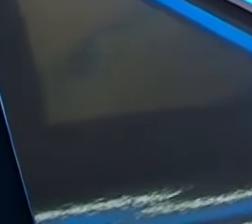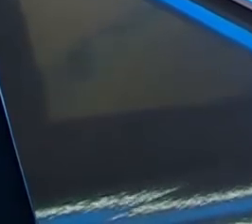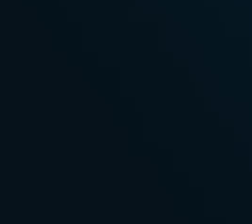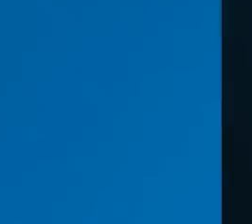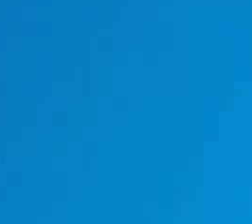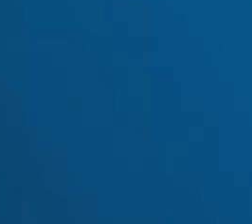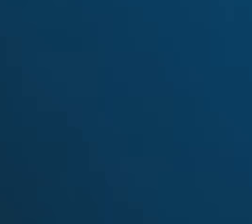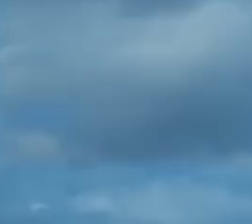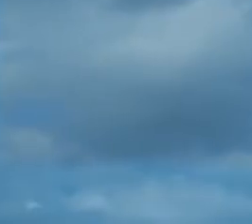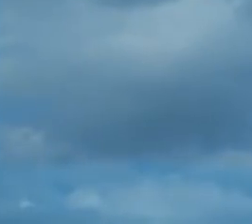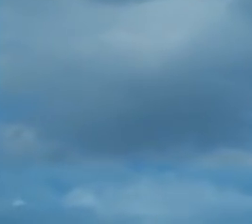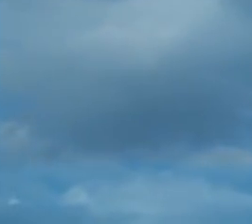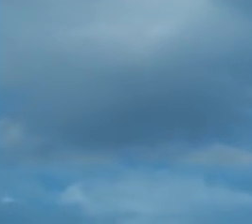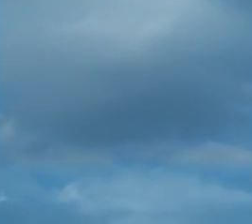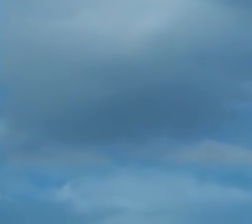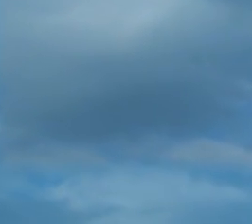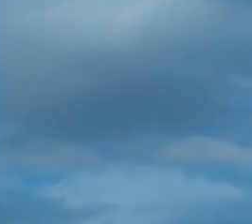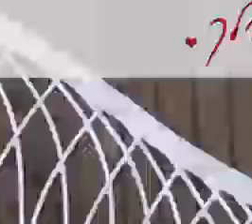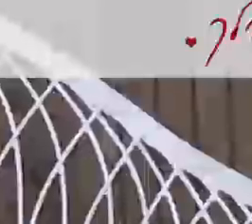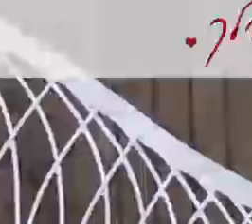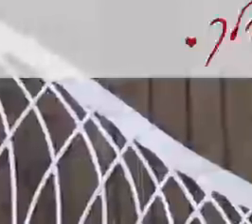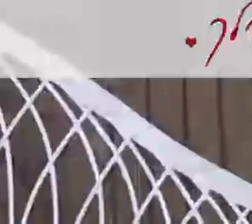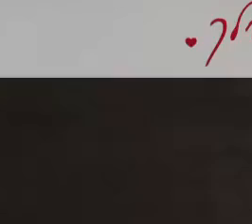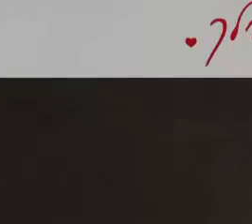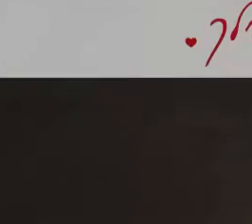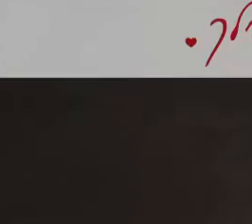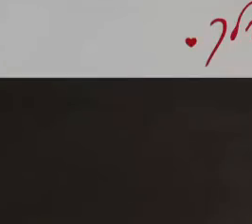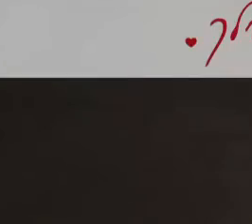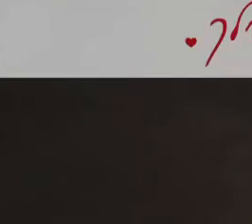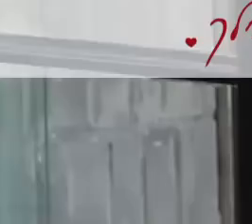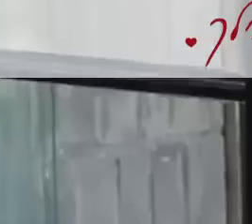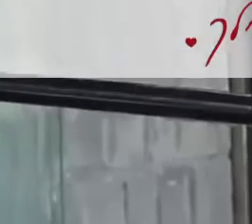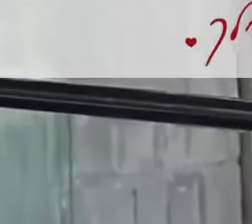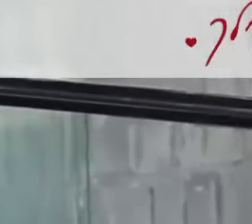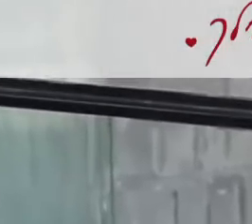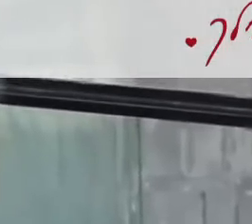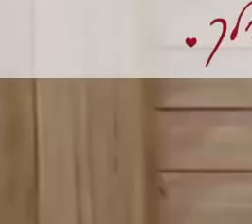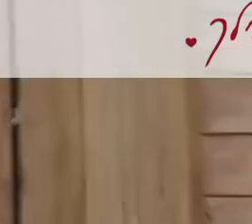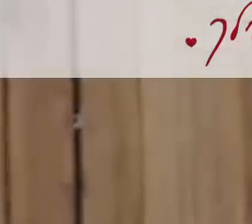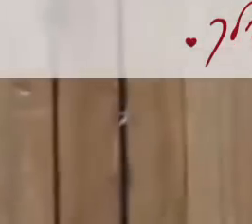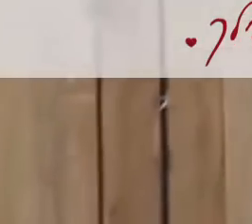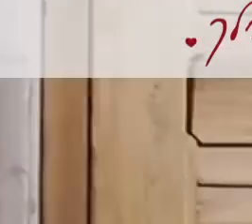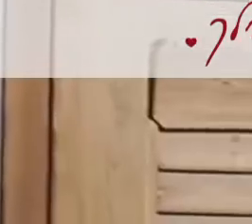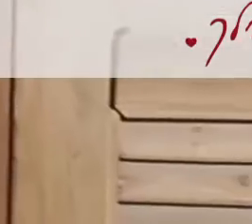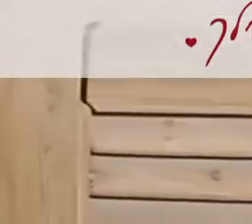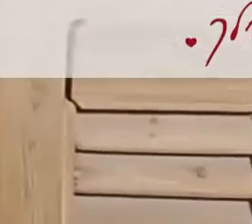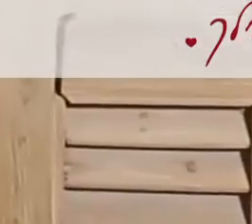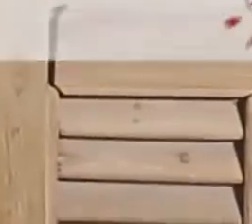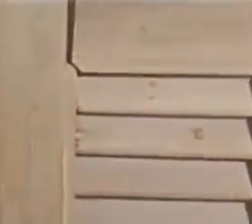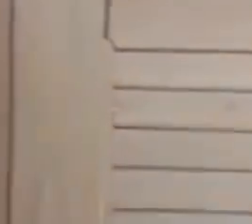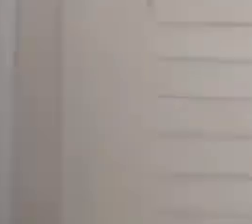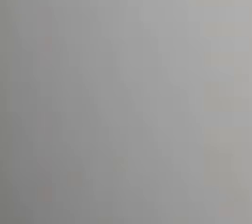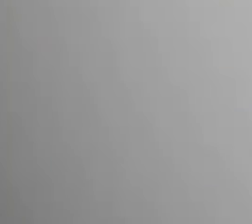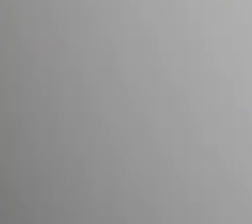תודה. התחזית משודרת בחסות. דיסקרט, אופנה ישראלית בקולקציית חג במיוחד בשבילך.